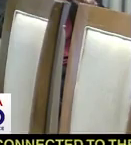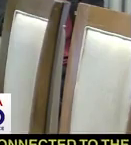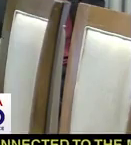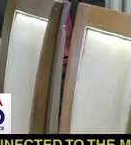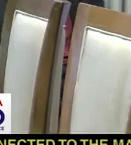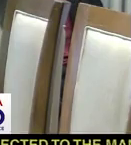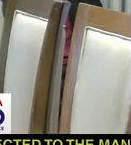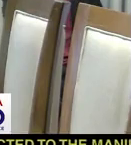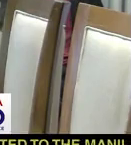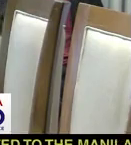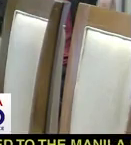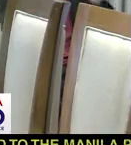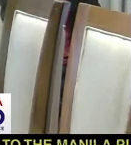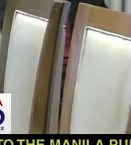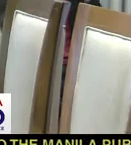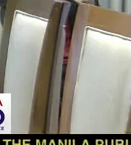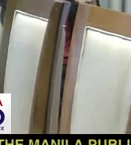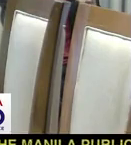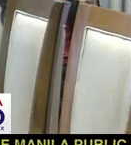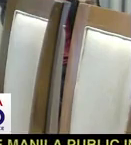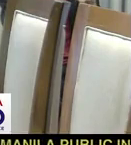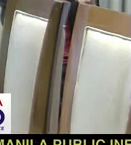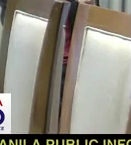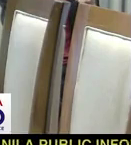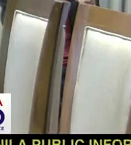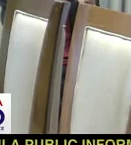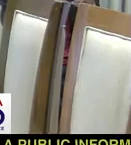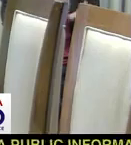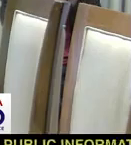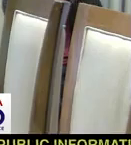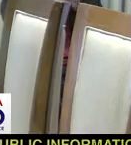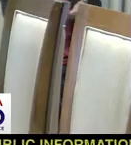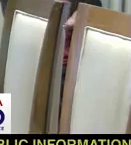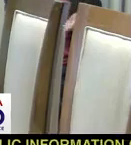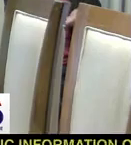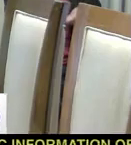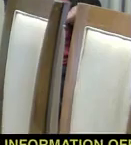Tayo po, sa maliit nating kaparaanan, sa tulong ninyo,